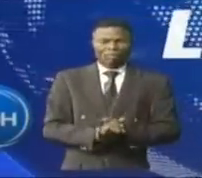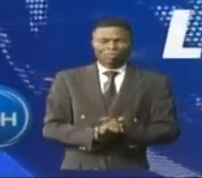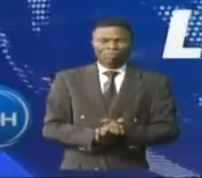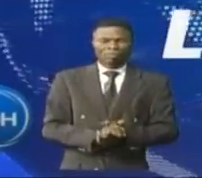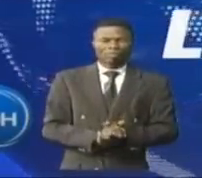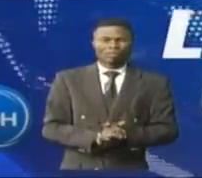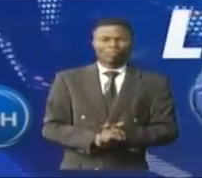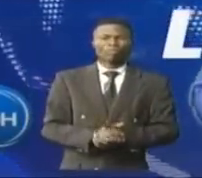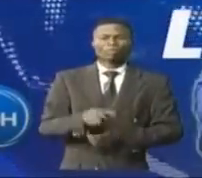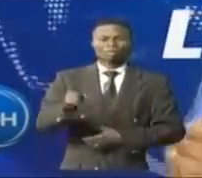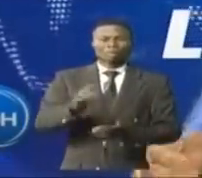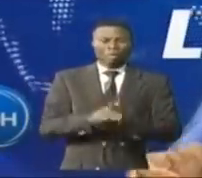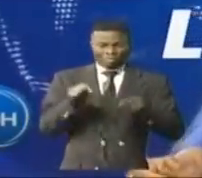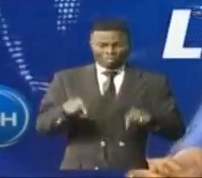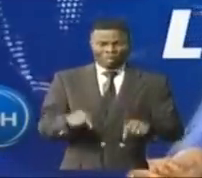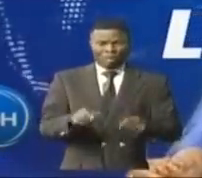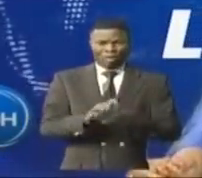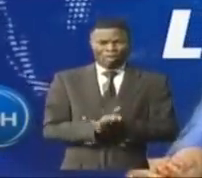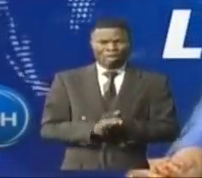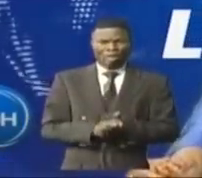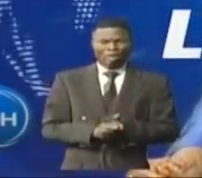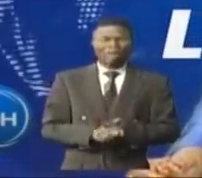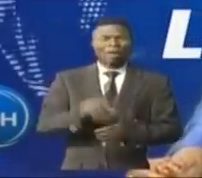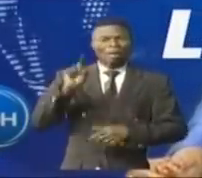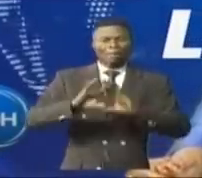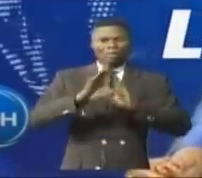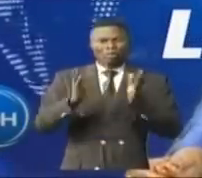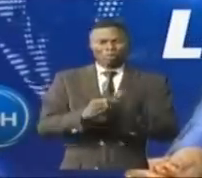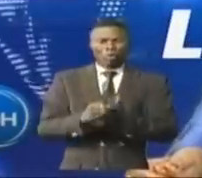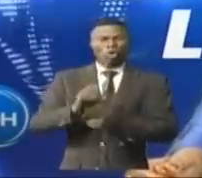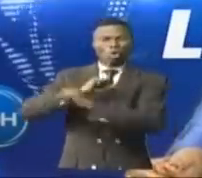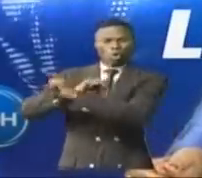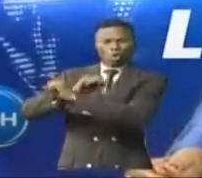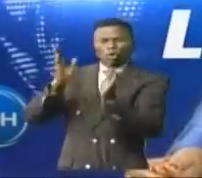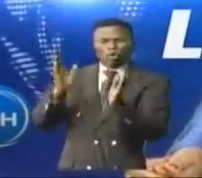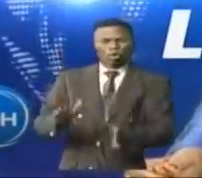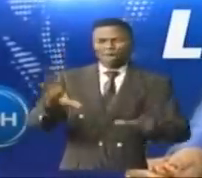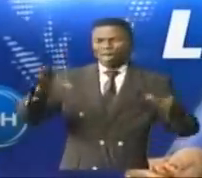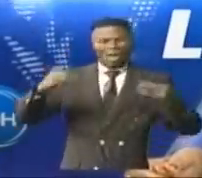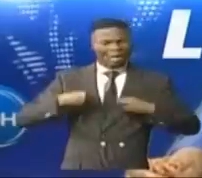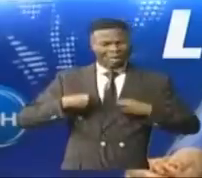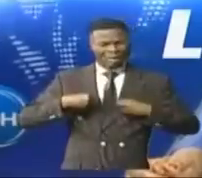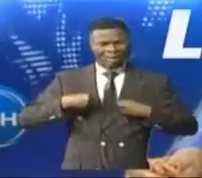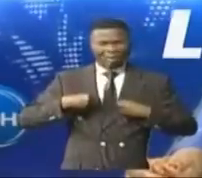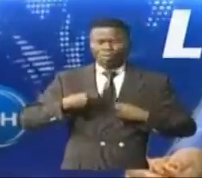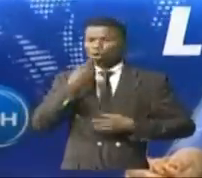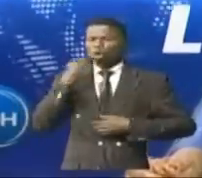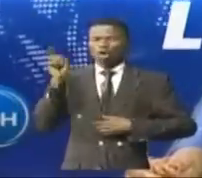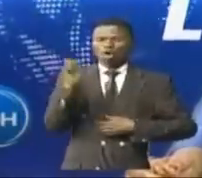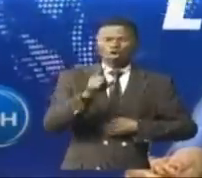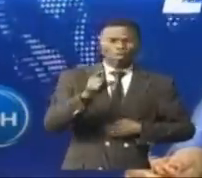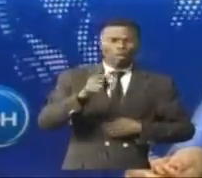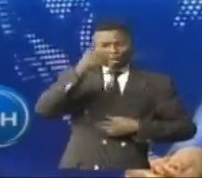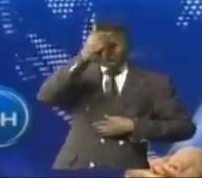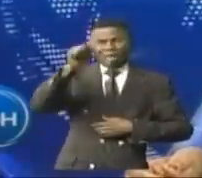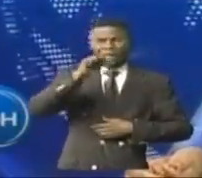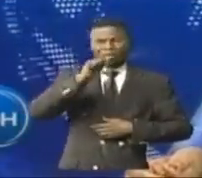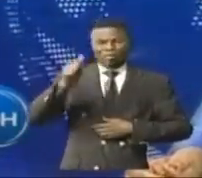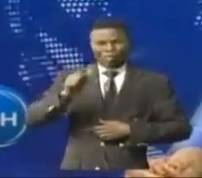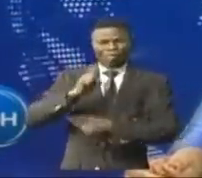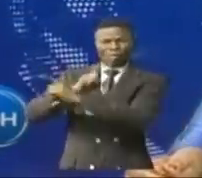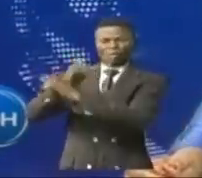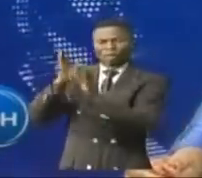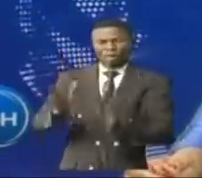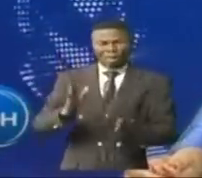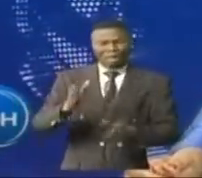par Odé Panda. Justement, contre toute attente, le CIMECO rejette le mot d'ordre de grève. Ce syndicat estime